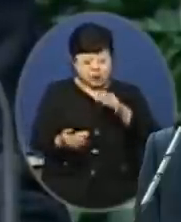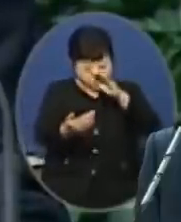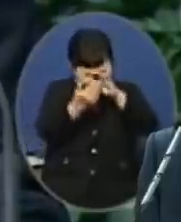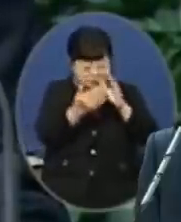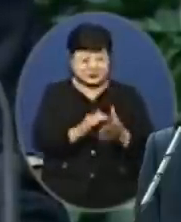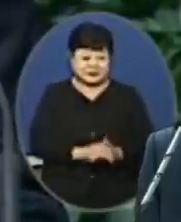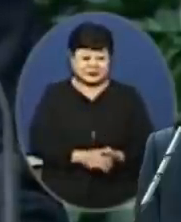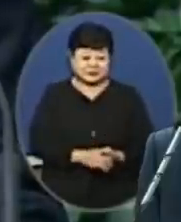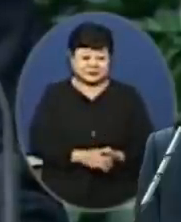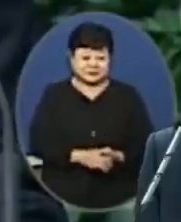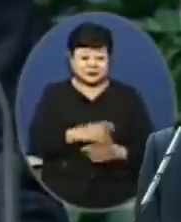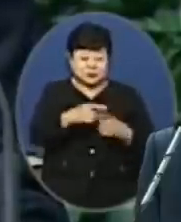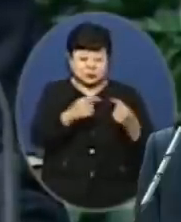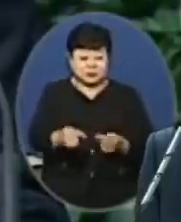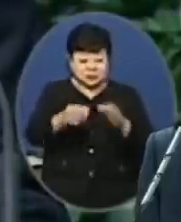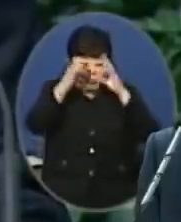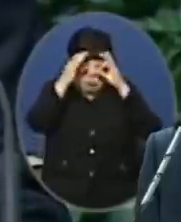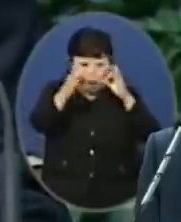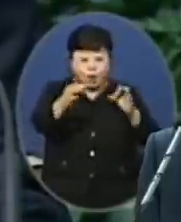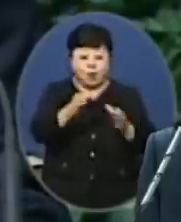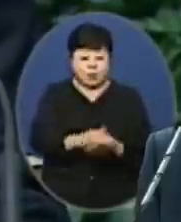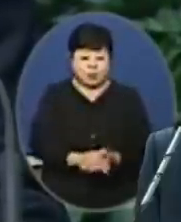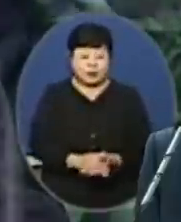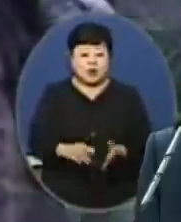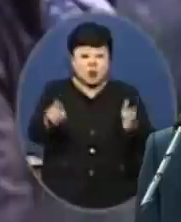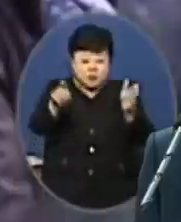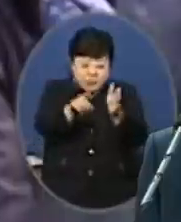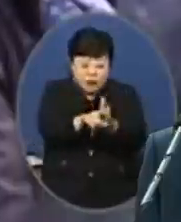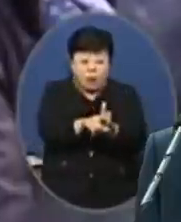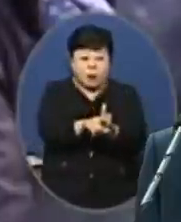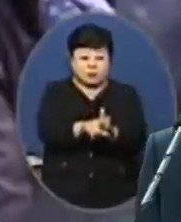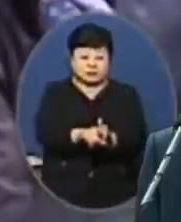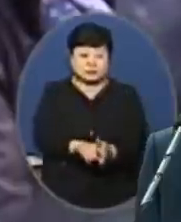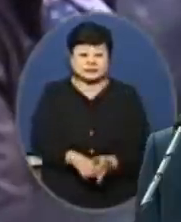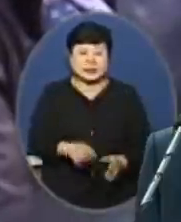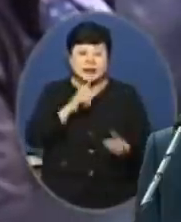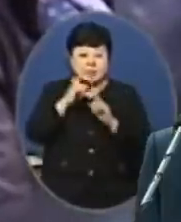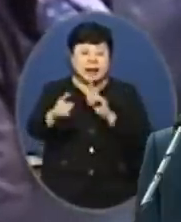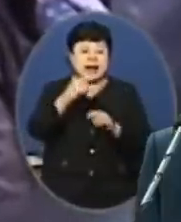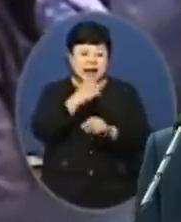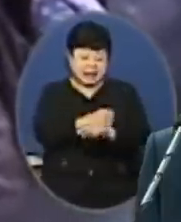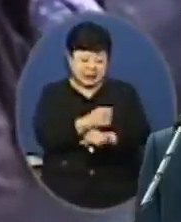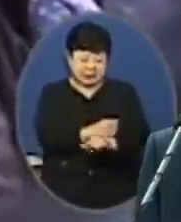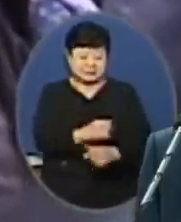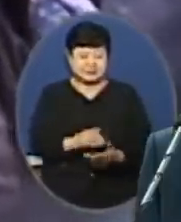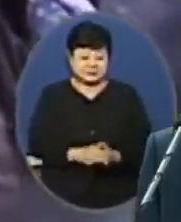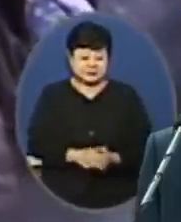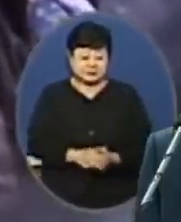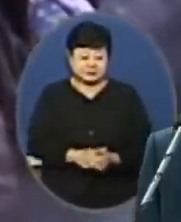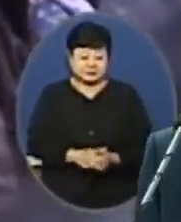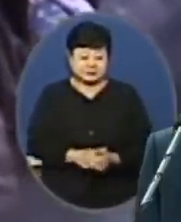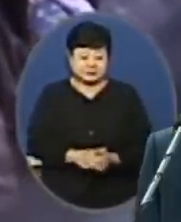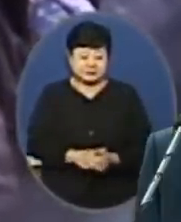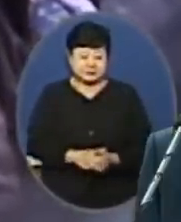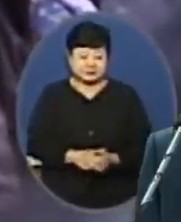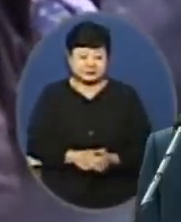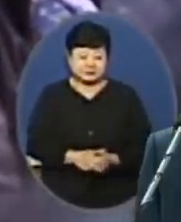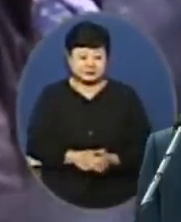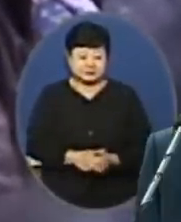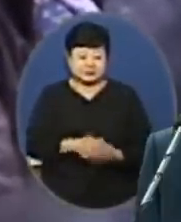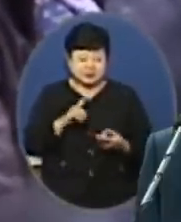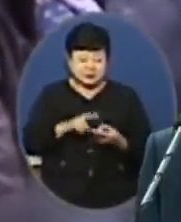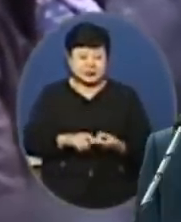것입니다. 한번 따라 말씀. 보고 믿고 말하라. 자꾸 그렇게